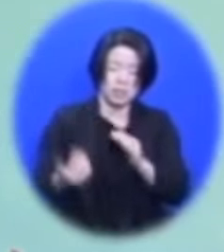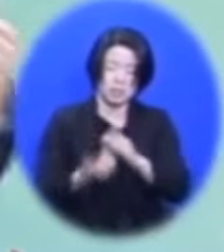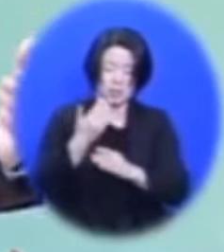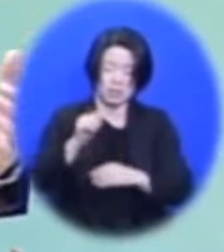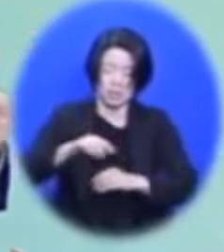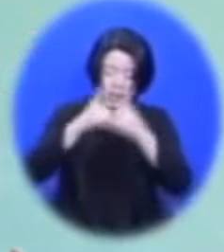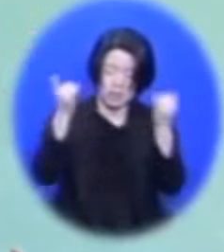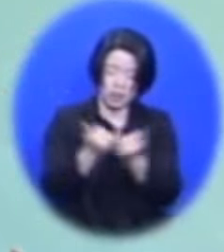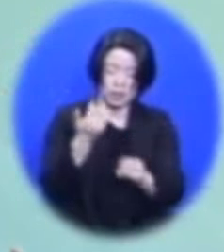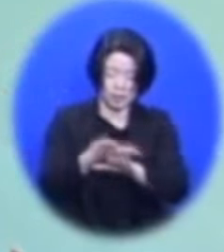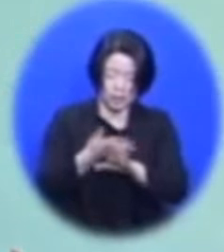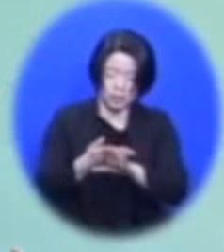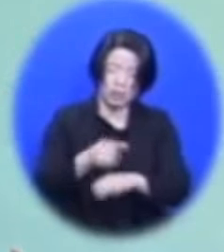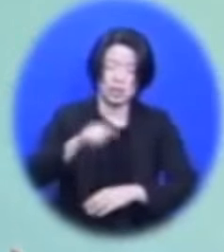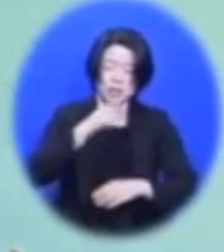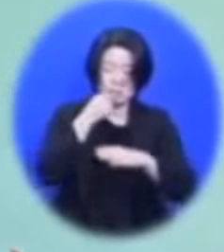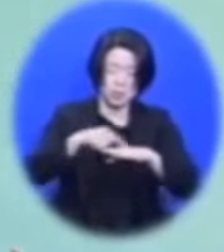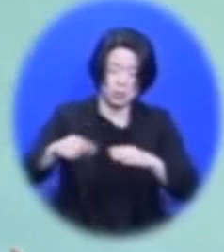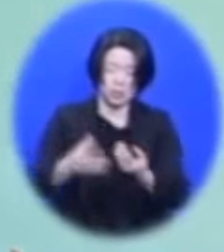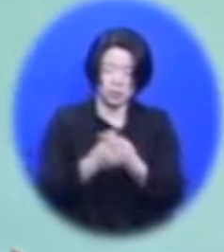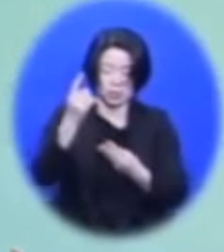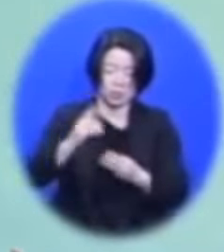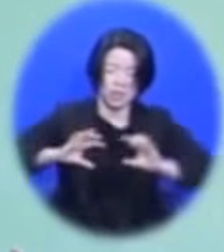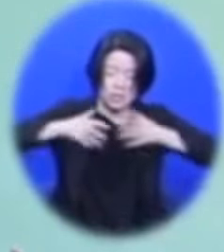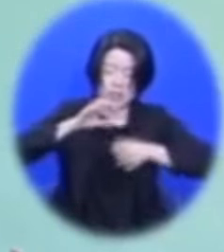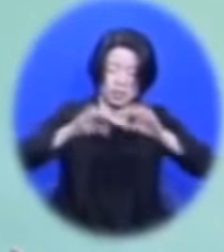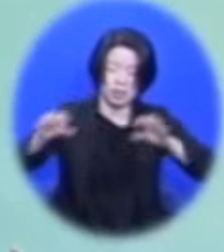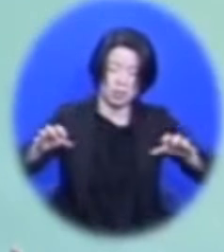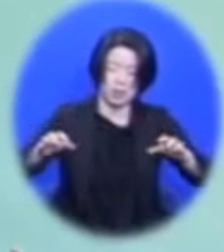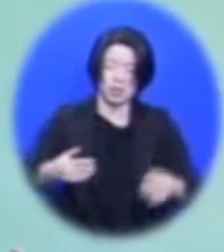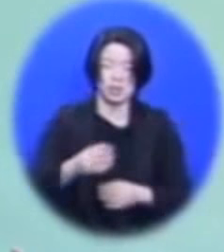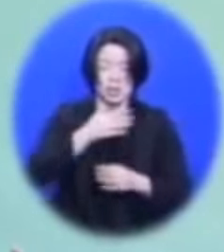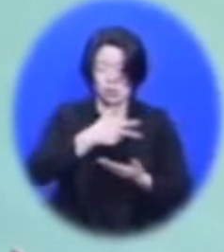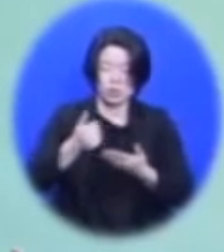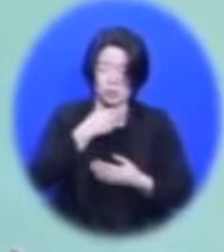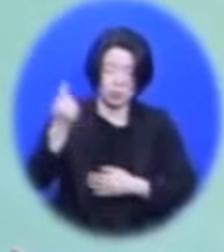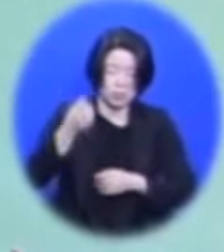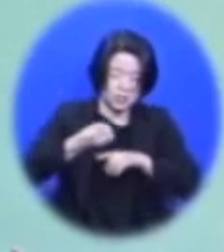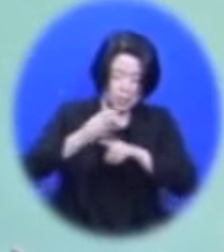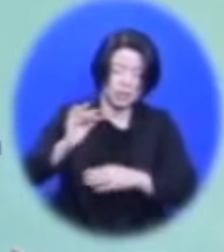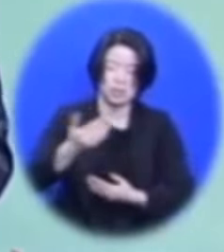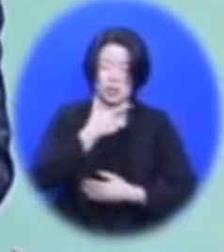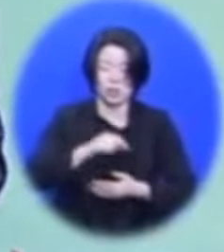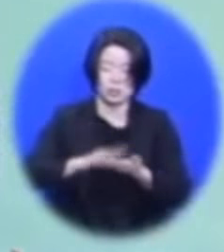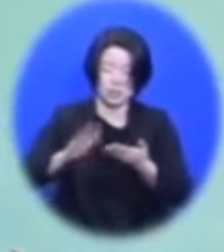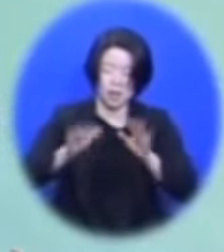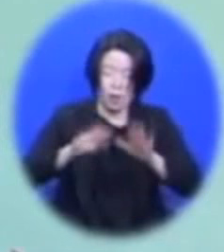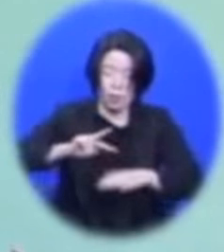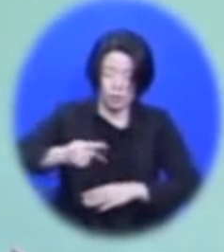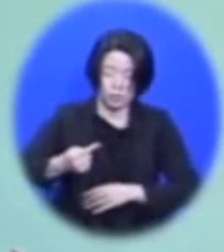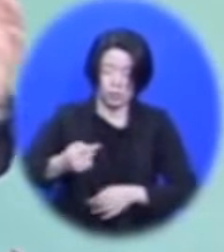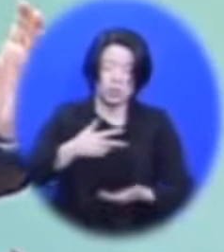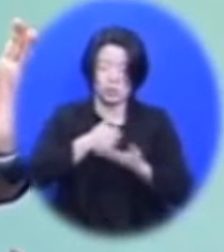사회가 달라지고 이 민족이 통일이 되고 세계 열방의 주의 복음이 전해지게 되기 원합니다. 오늘도